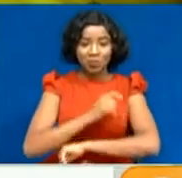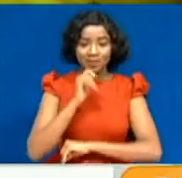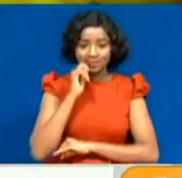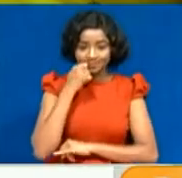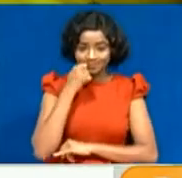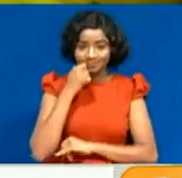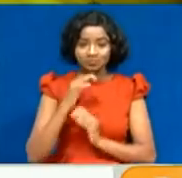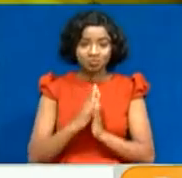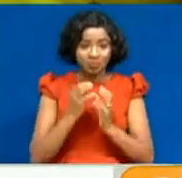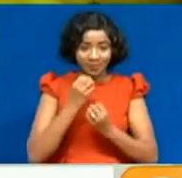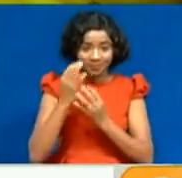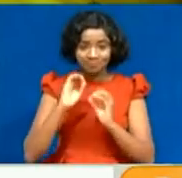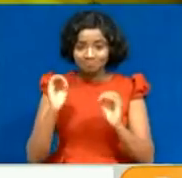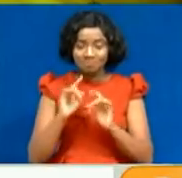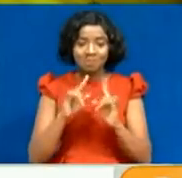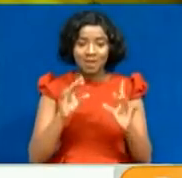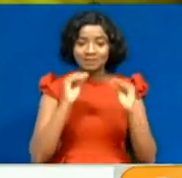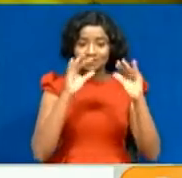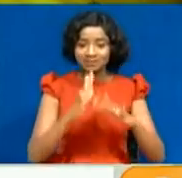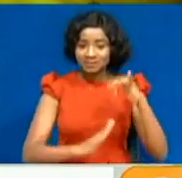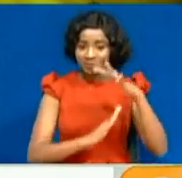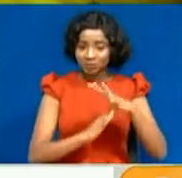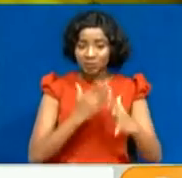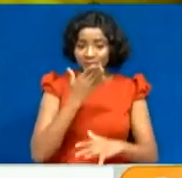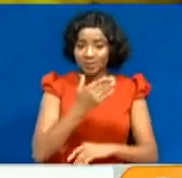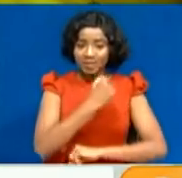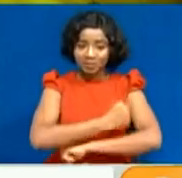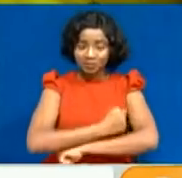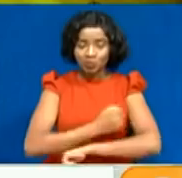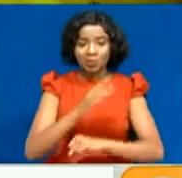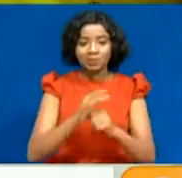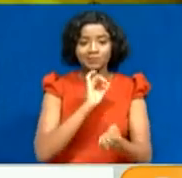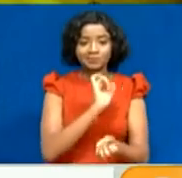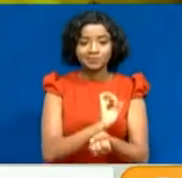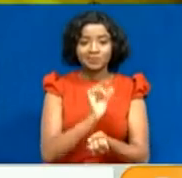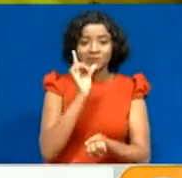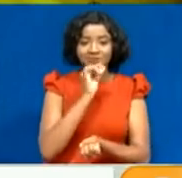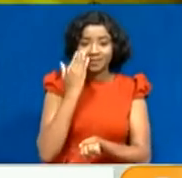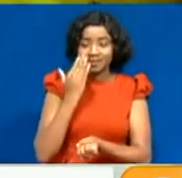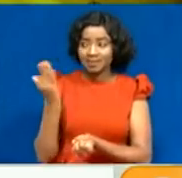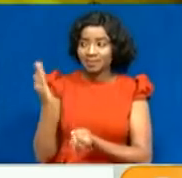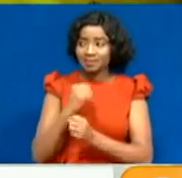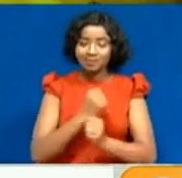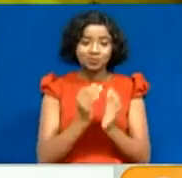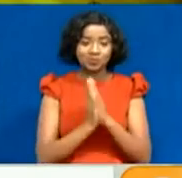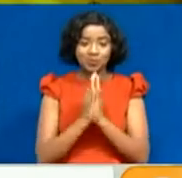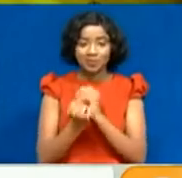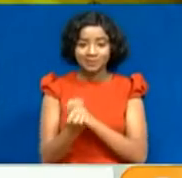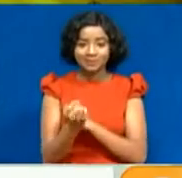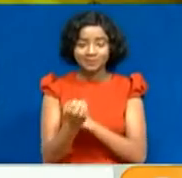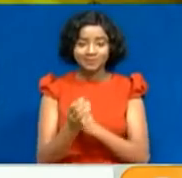mwalimu mkuu wa shule hiyo alikamatwa na sasa anazuiliwa katika kituo cha polisi cha Iten. Rakel Mwigai na taarifa hiyo.